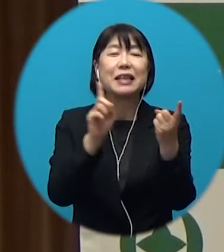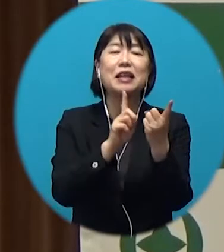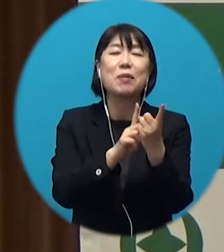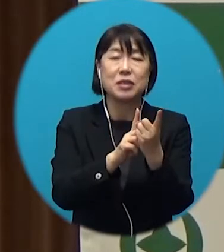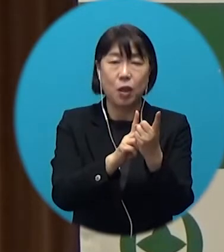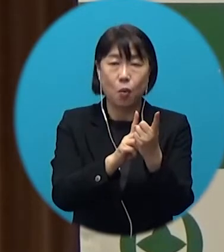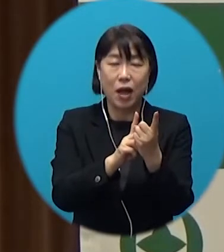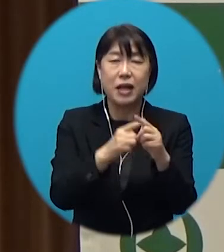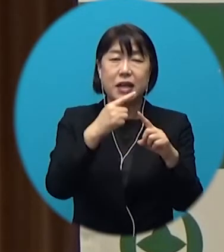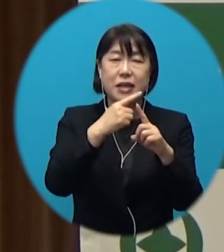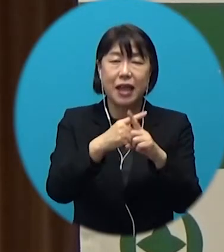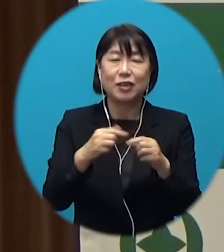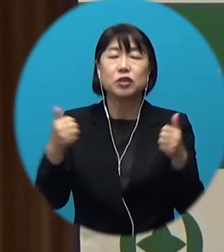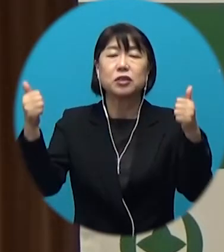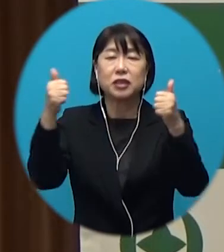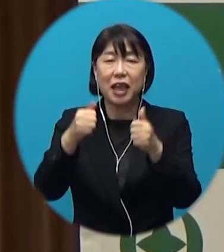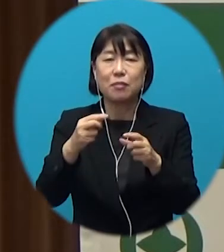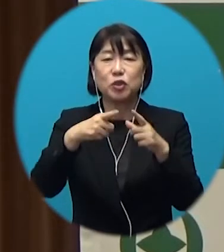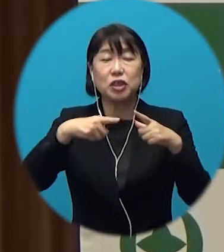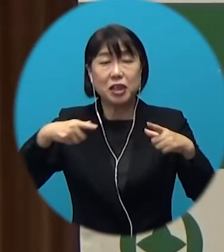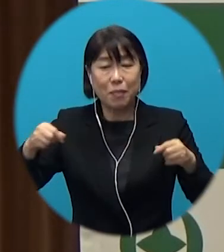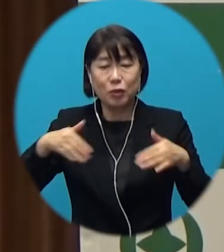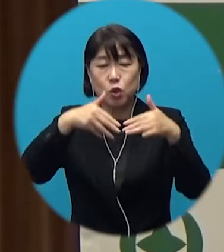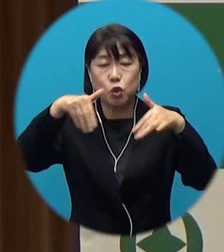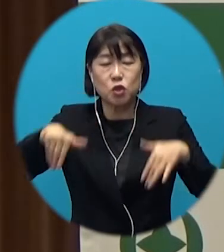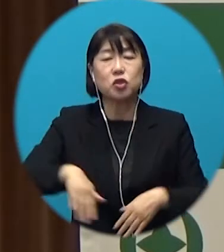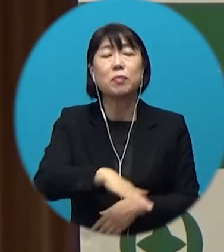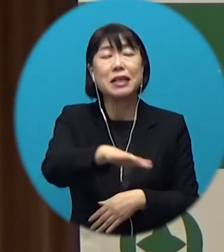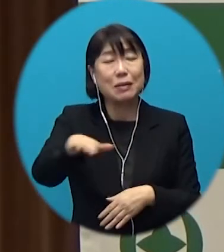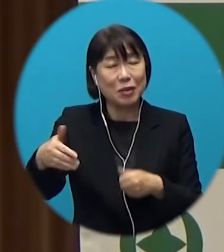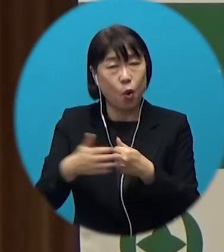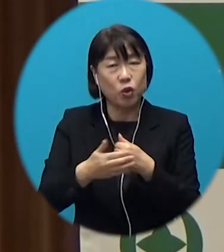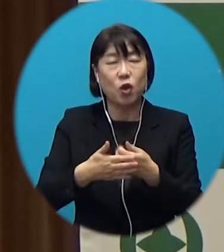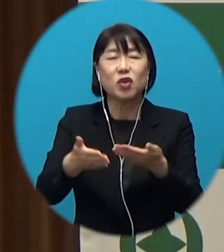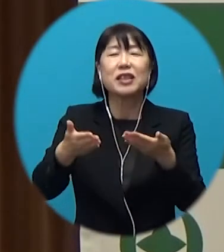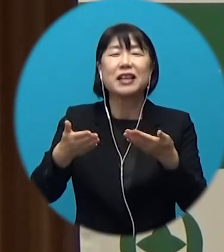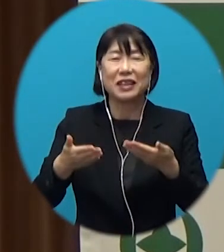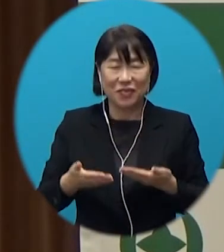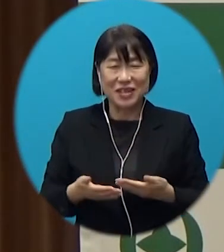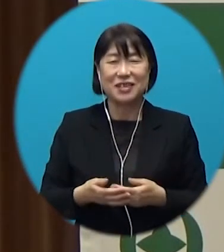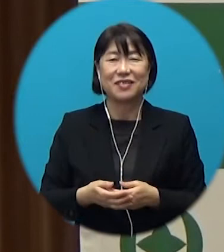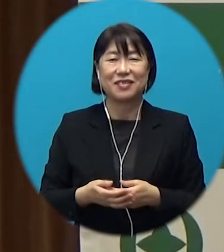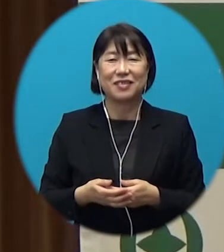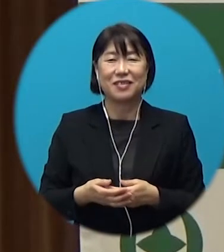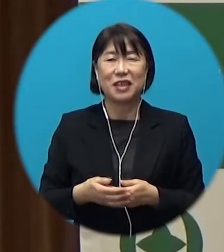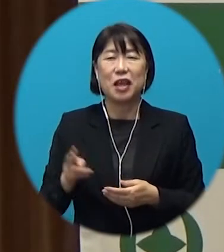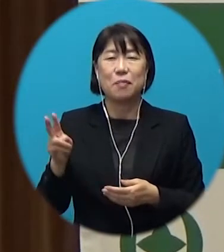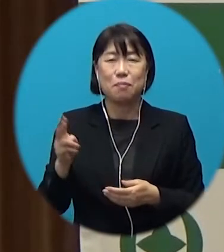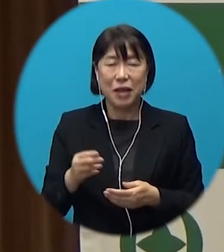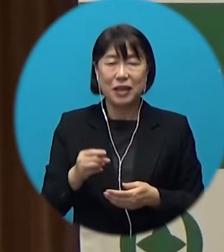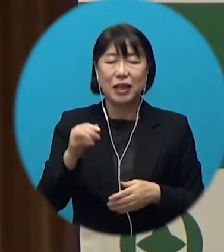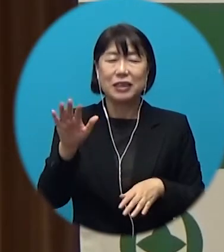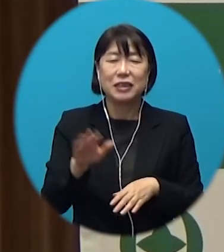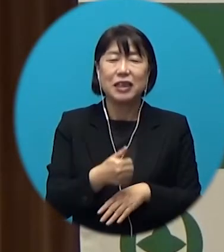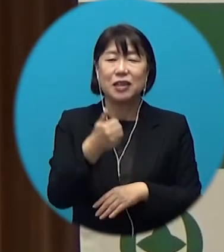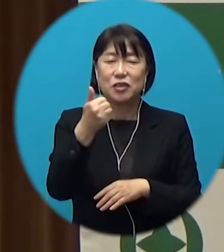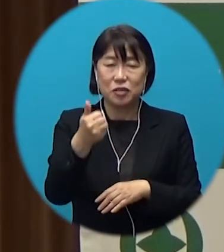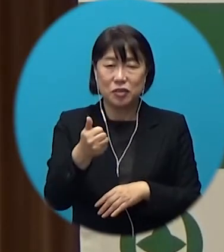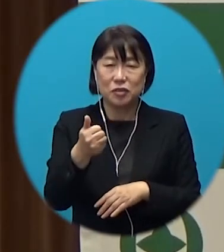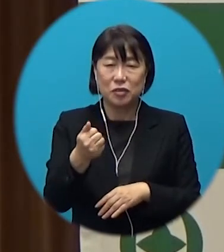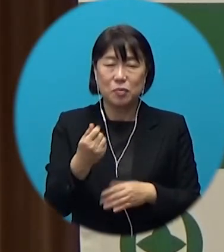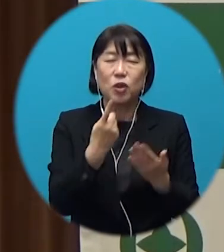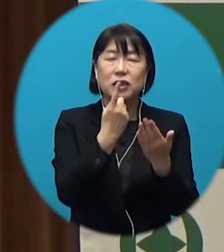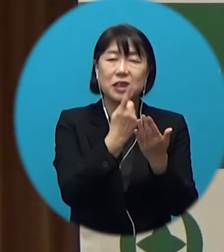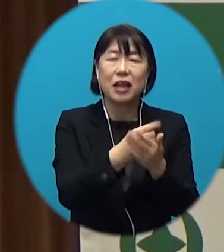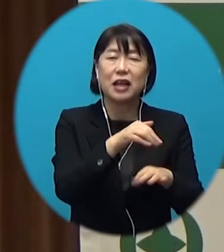元ジャパンの組織委員会の皆様に多大なご協力をいただきました。この場合、特に選手もですね、出場予定の世